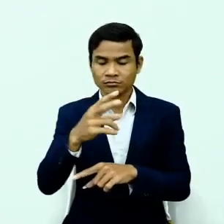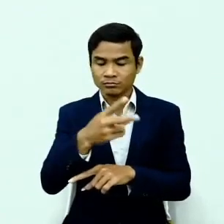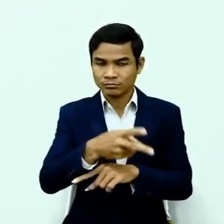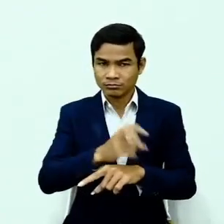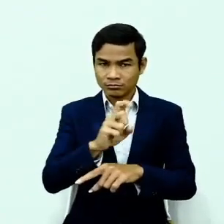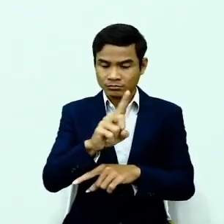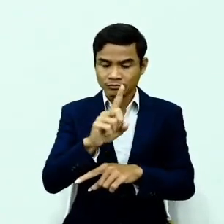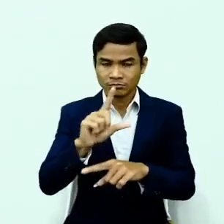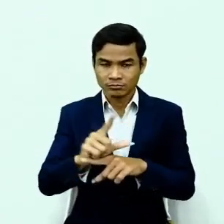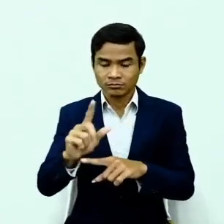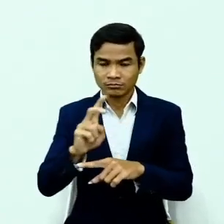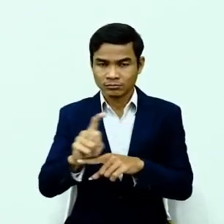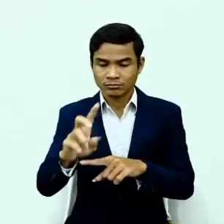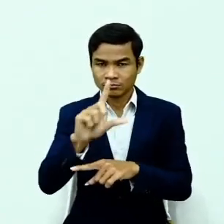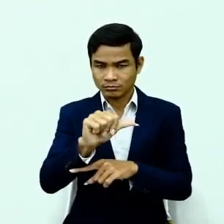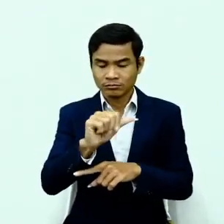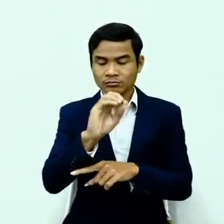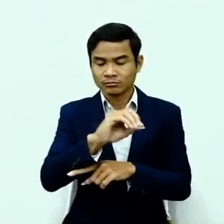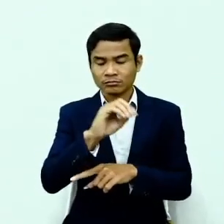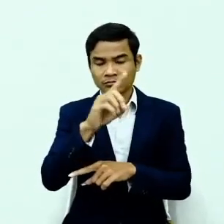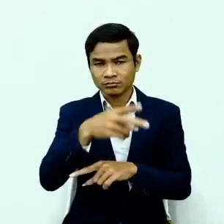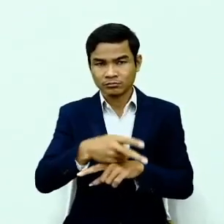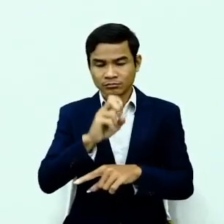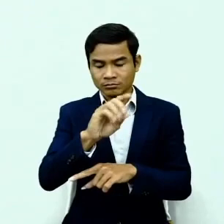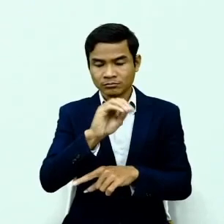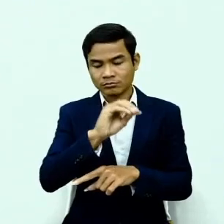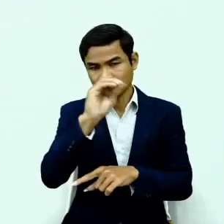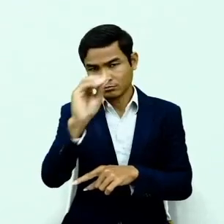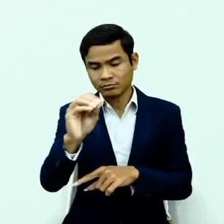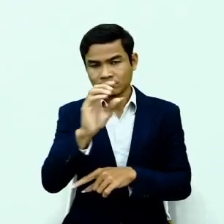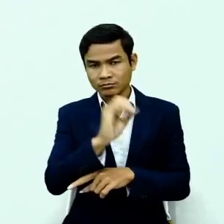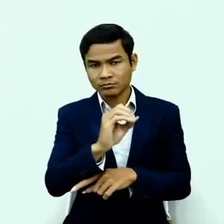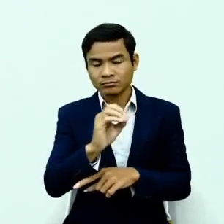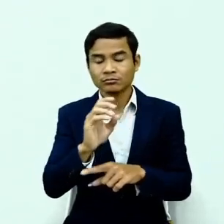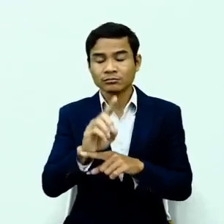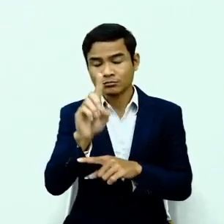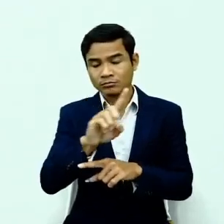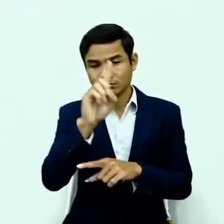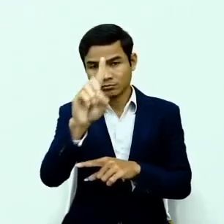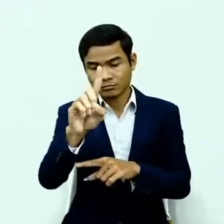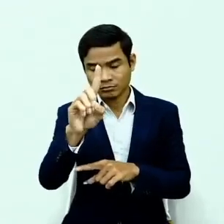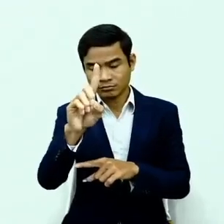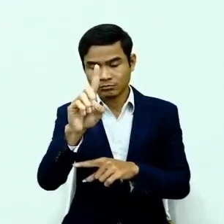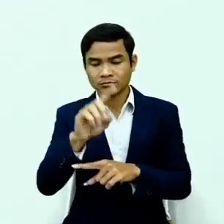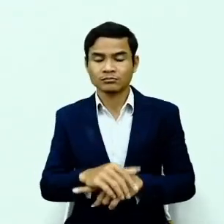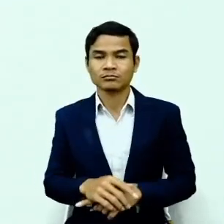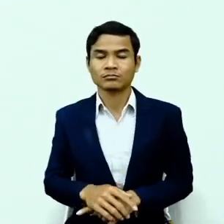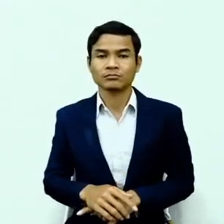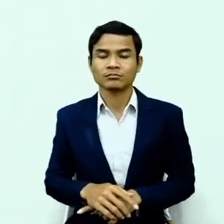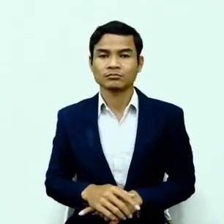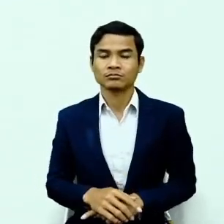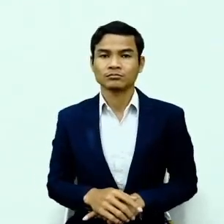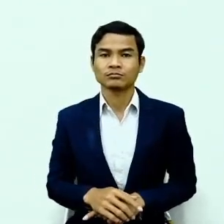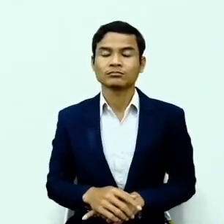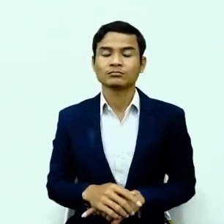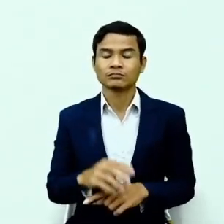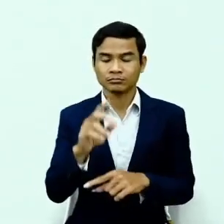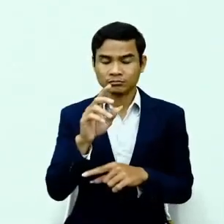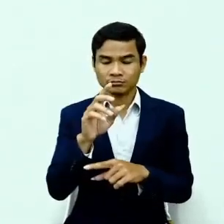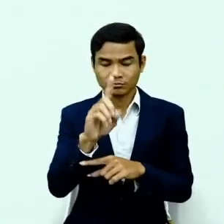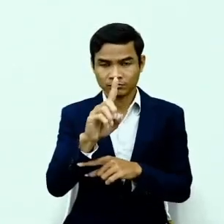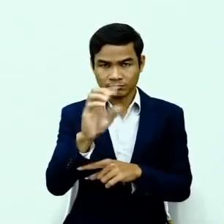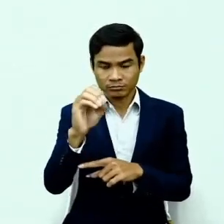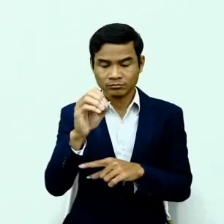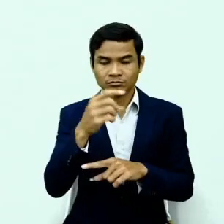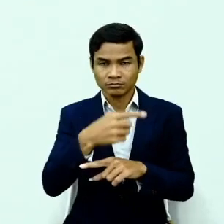rồi chà muối ở cái chơi ở muối nè xa xôn muối được chơi bán một tăng thằng lỡ chà chà chân mặt đọc đọc